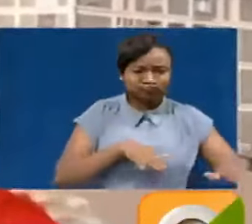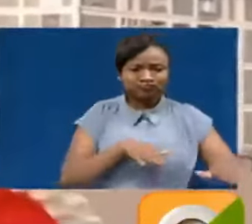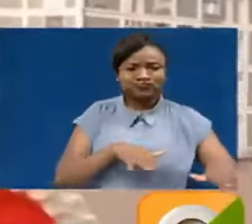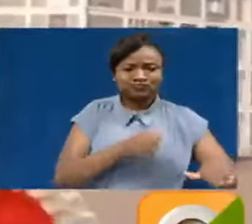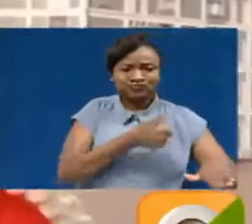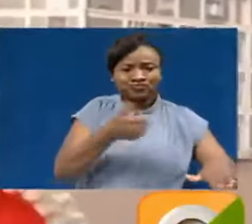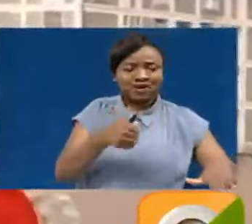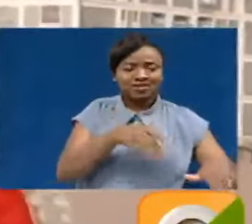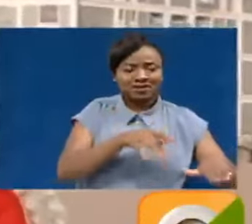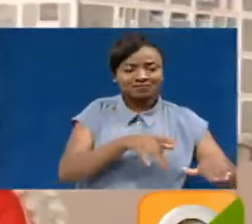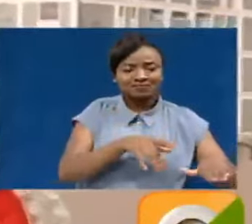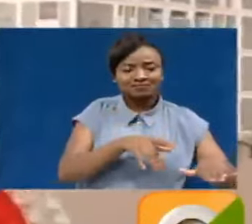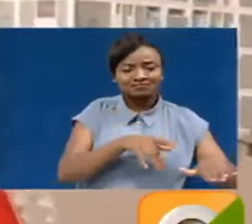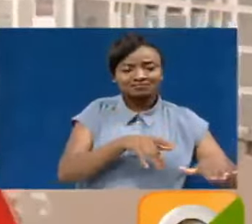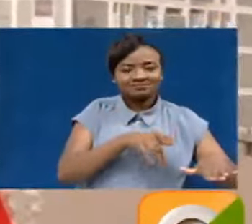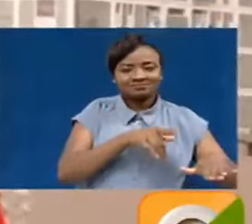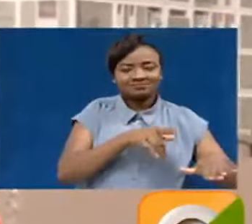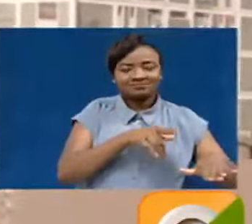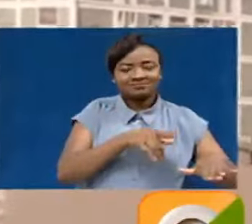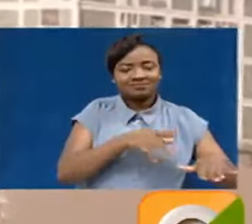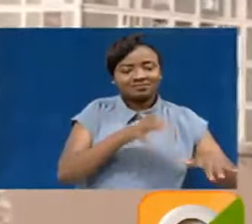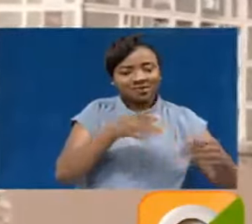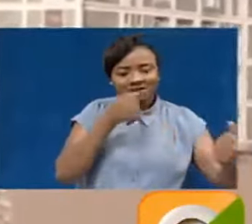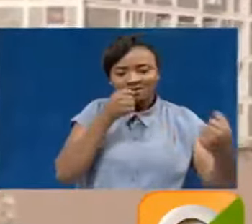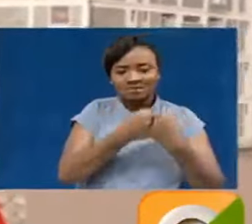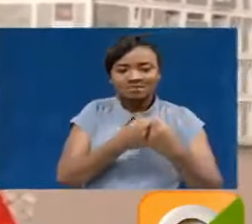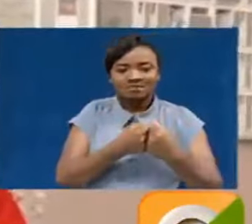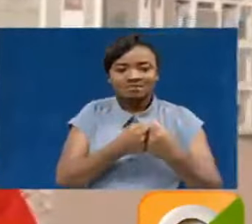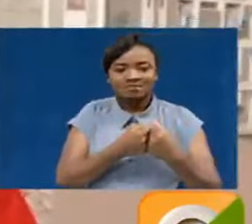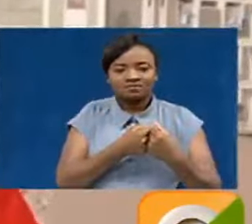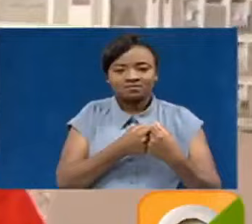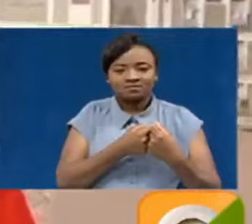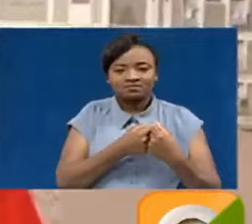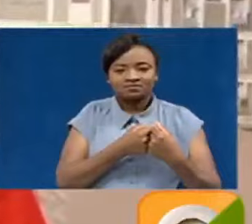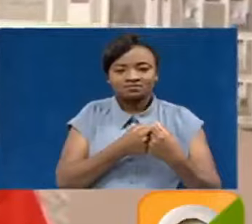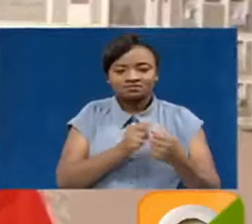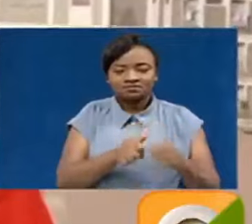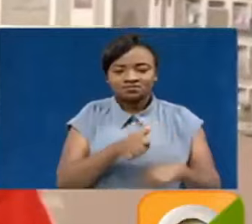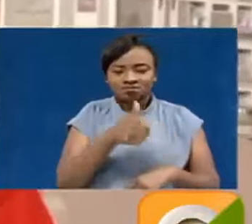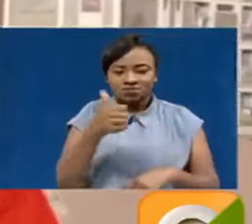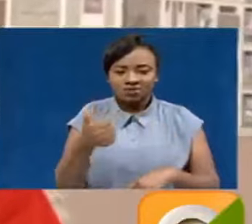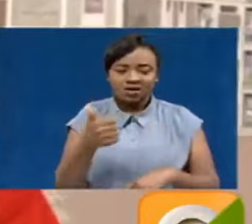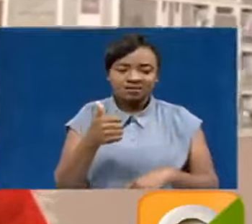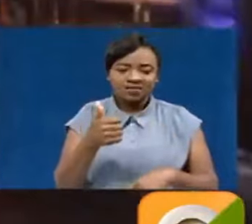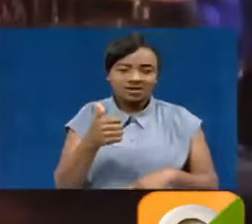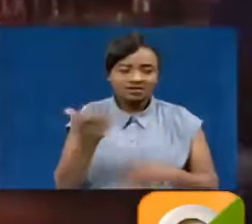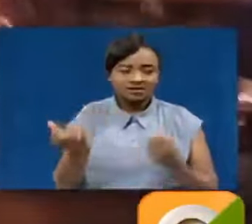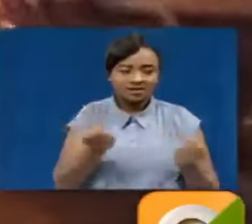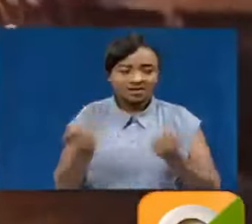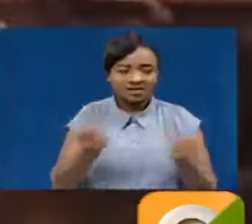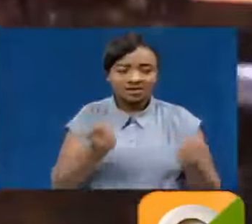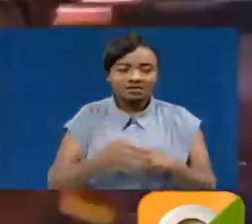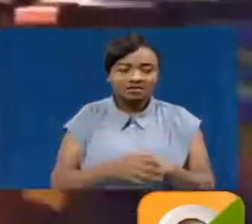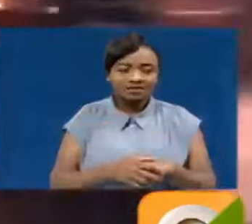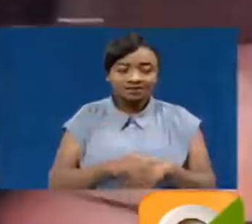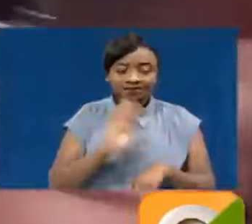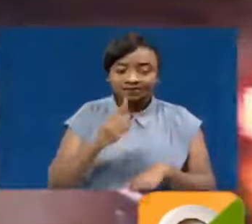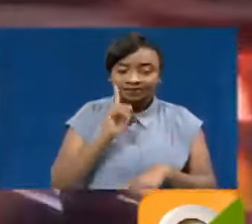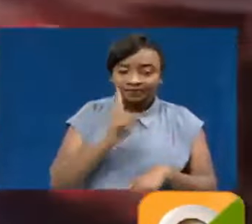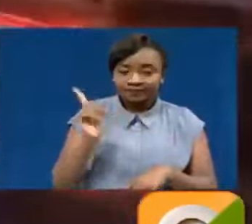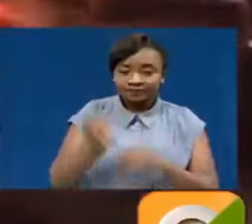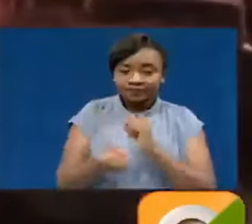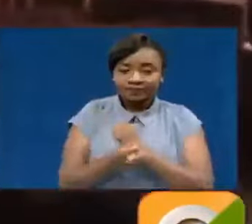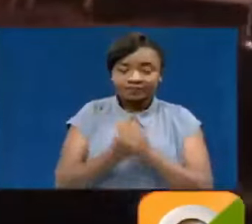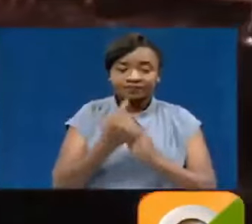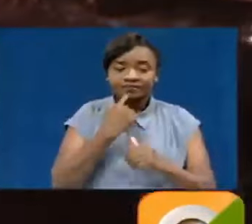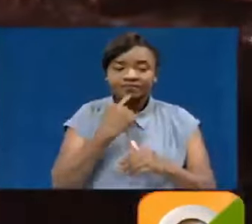towards Meru and came head on collision with a Hilux pickup. Zasu anasema